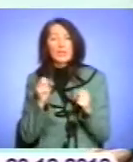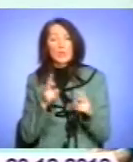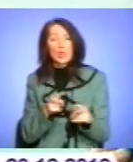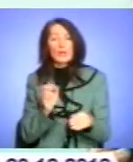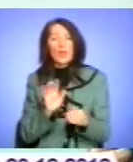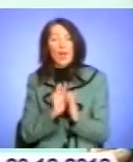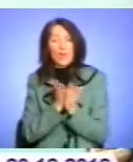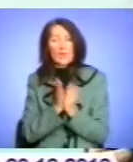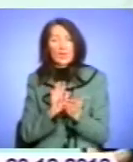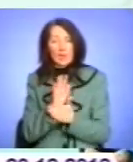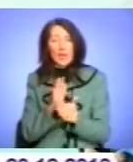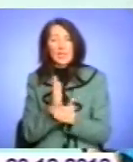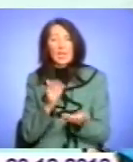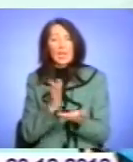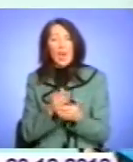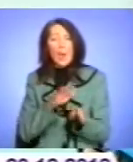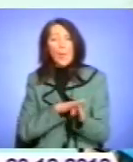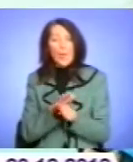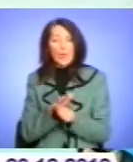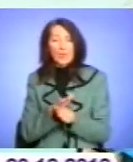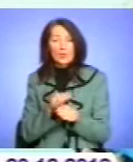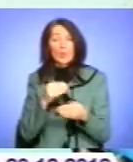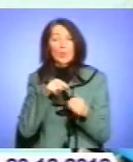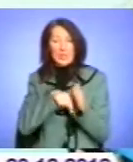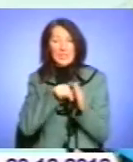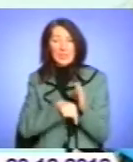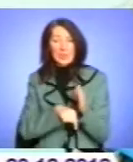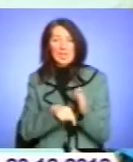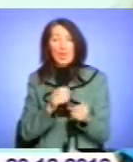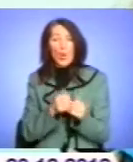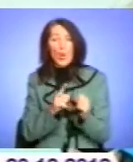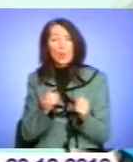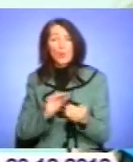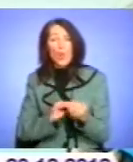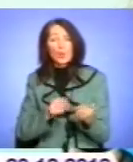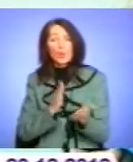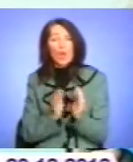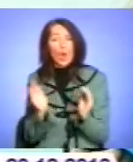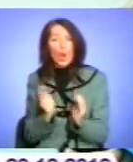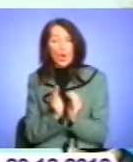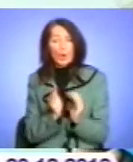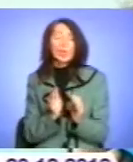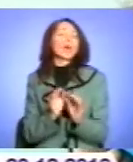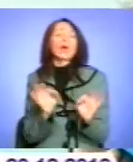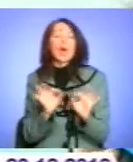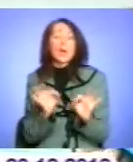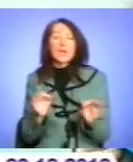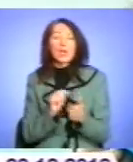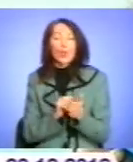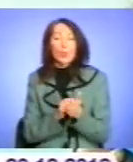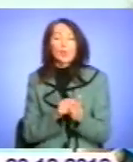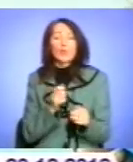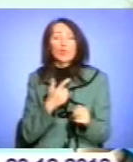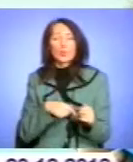де представлені повністю. Тут є от коротка анотація. По кожному опису є коротка анотація документів. Тобто собі дослідник